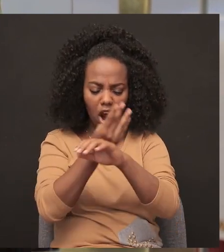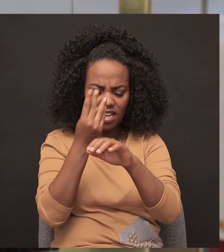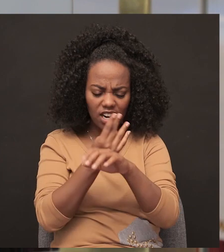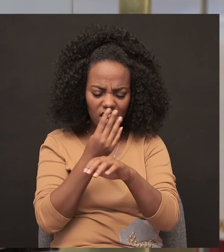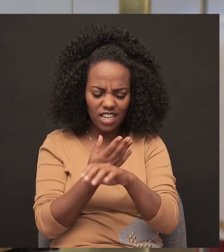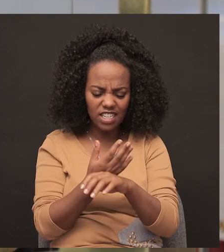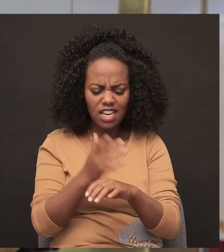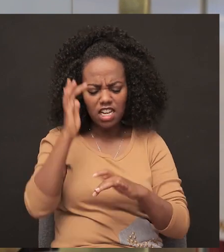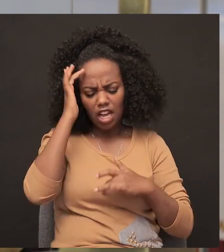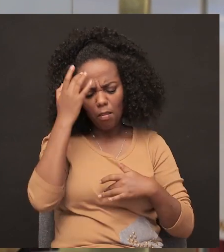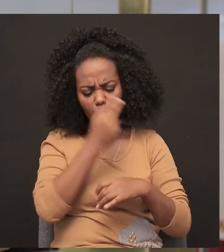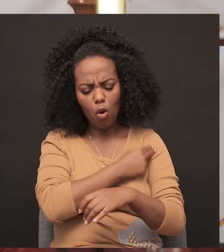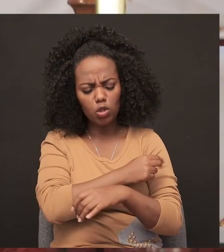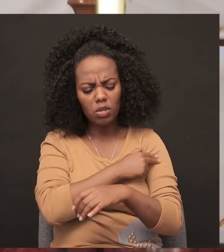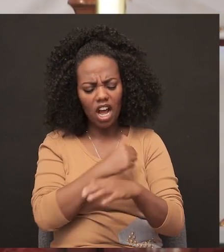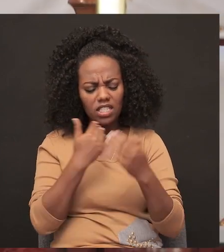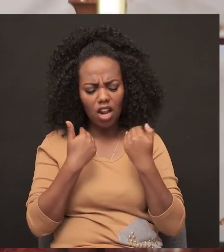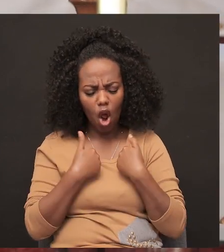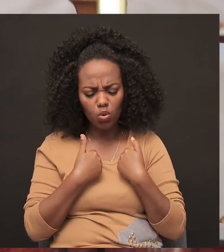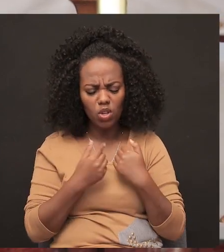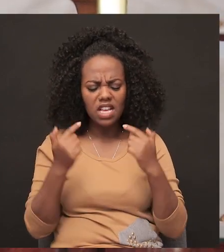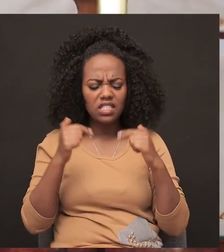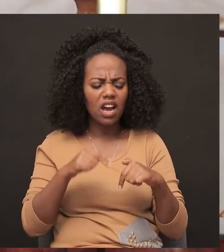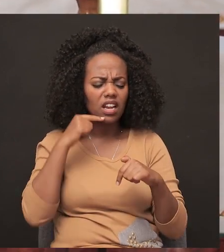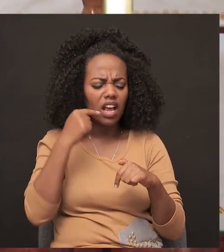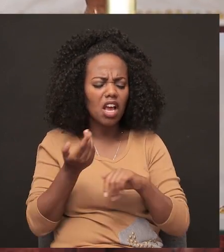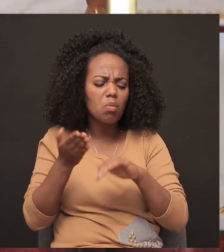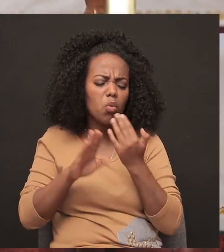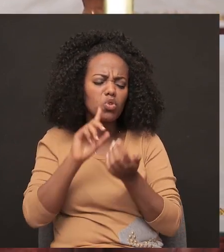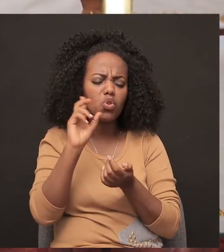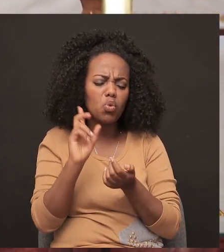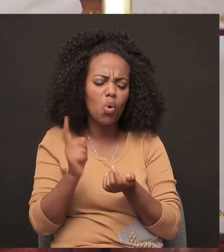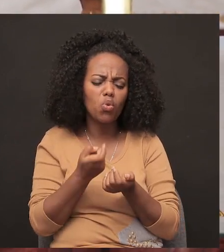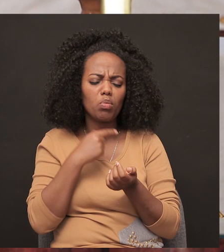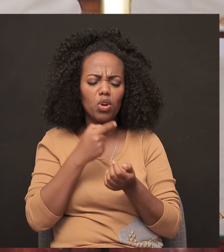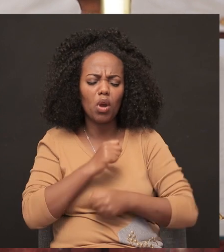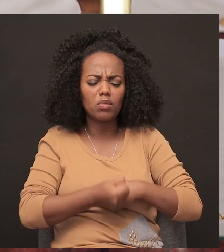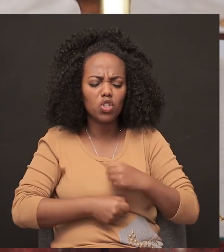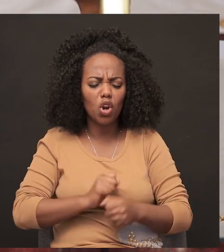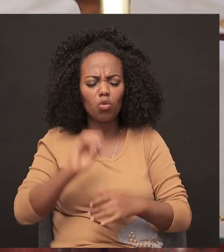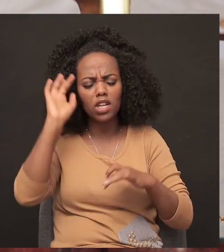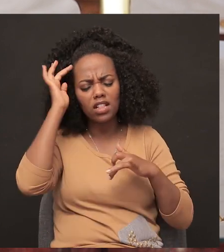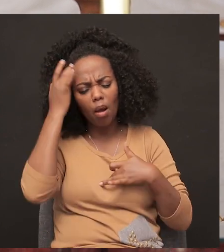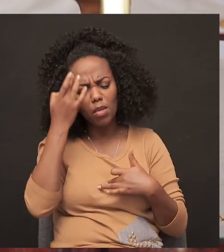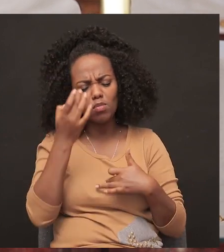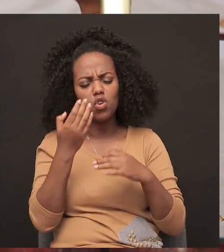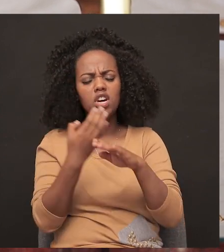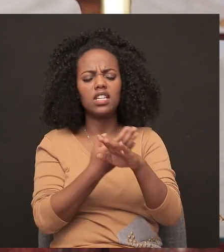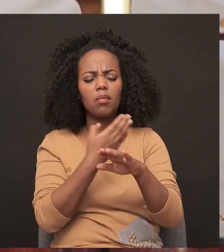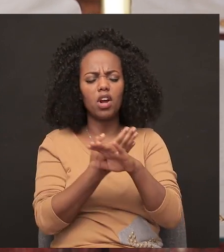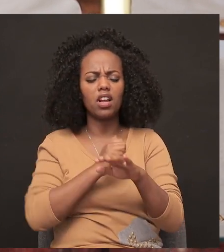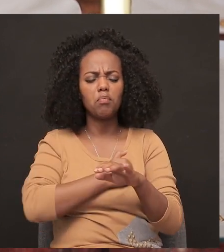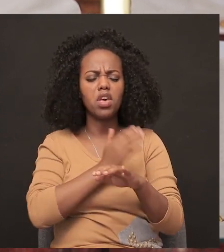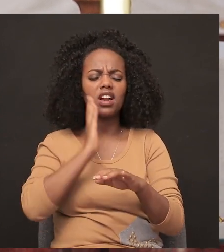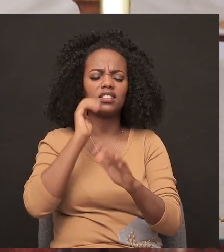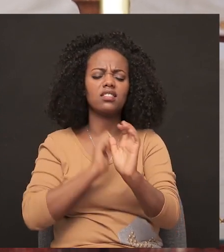እንማልዳለን ታመው በሆስፒታል ስላሉት ከዛሬ ነገ ሞት ይሆን ስለሚሉት ስለነዚህ ስለታመሙ እንማልዳለን